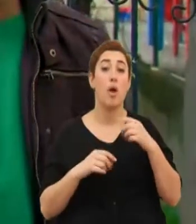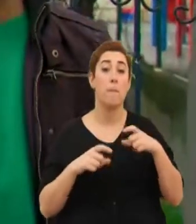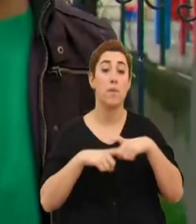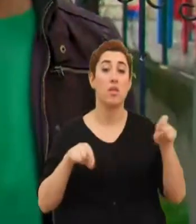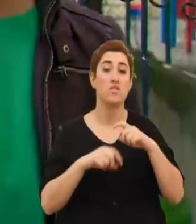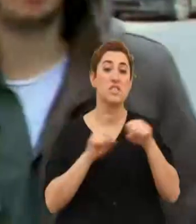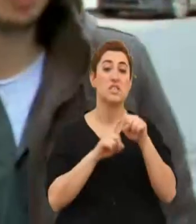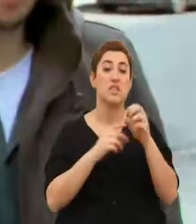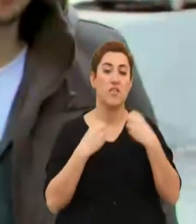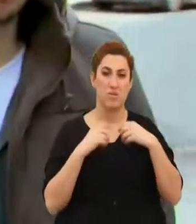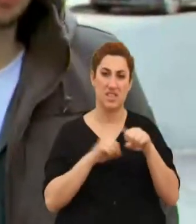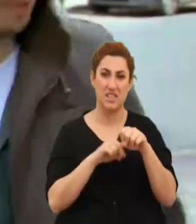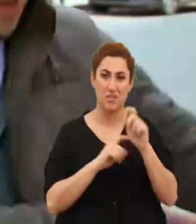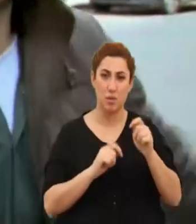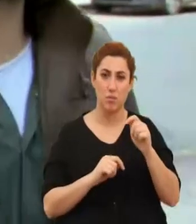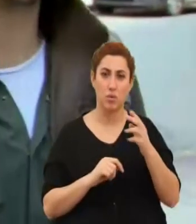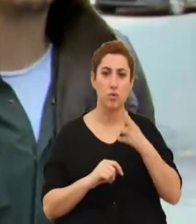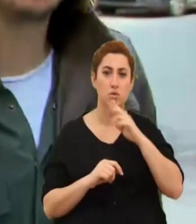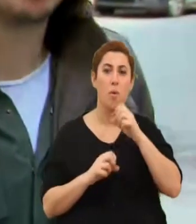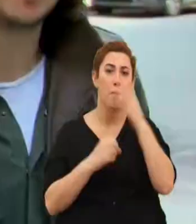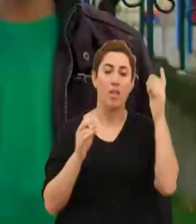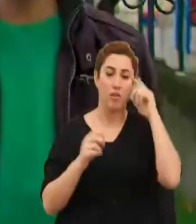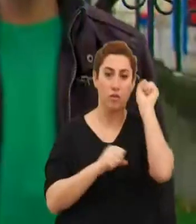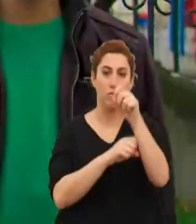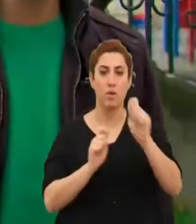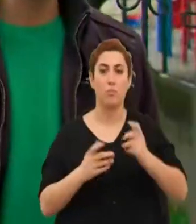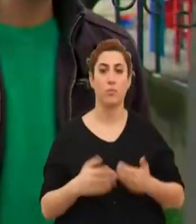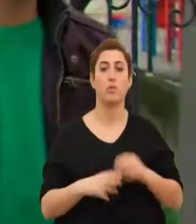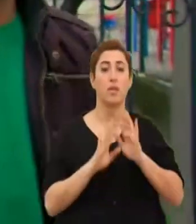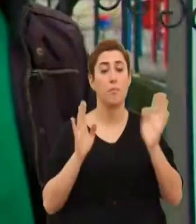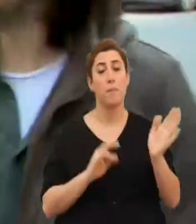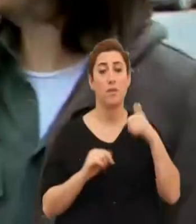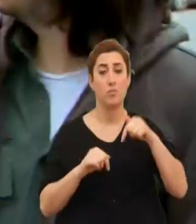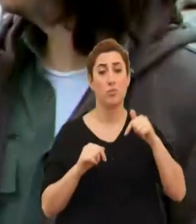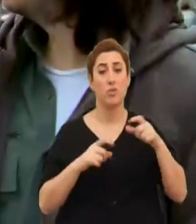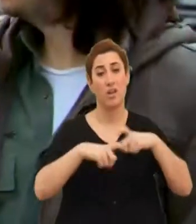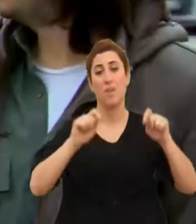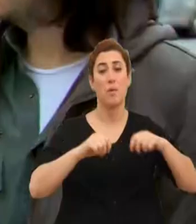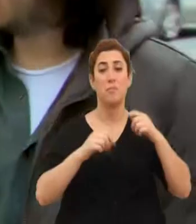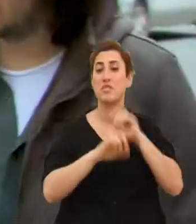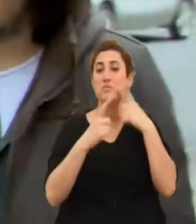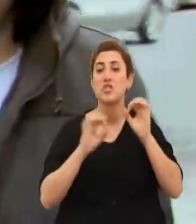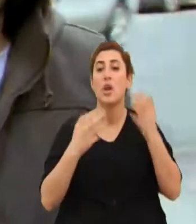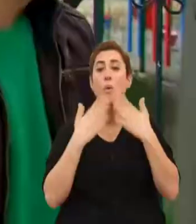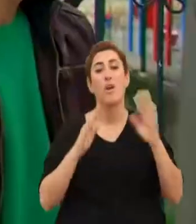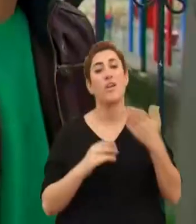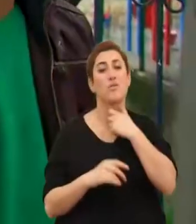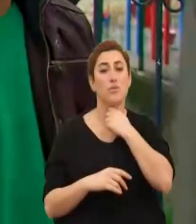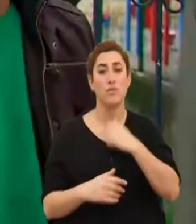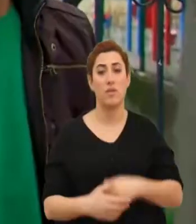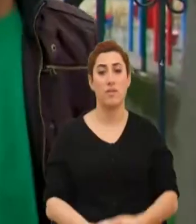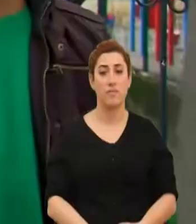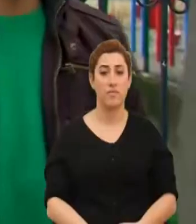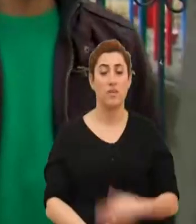Manavlar bozuk atıyor. Bozuk mu atıyor? Son manav neredeyse kafa atıyordu be. Tamam hadi buraya kuralım. Ne manav var ne seyyar. Hadi lütfen.